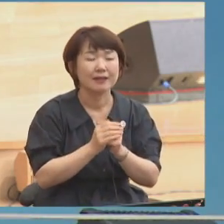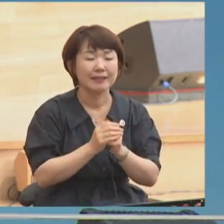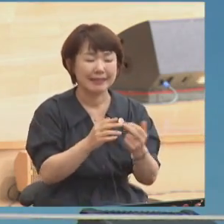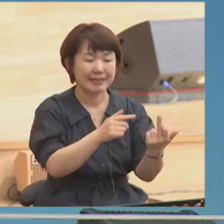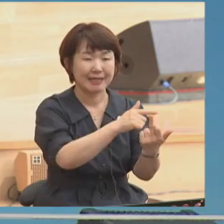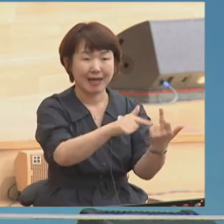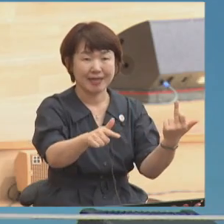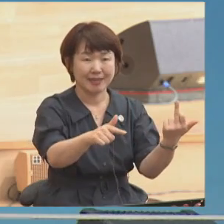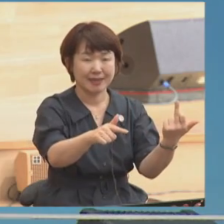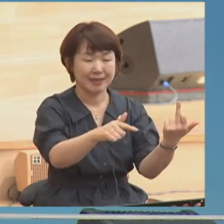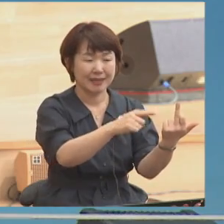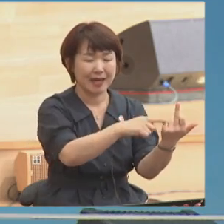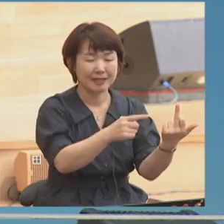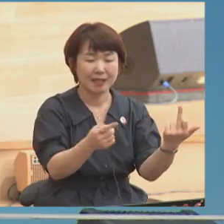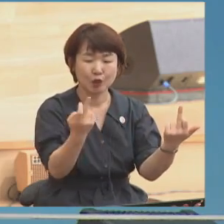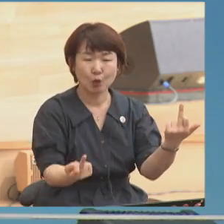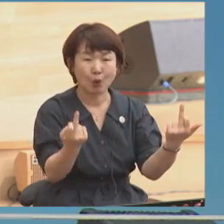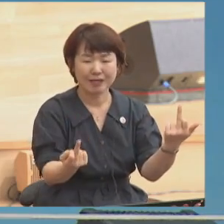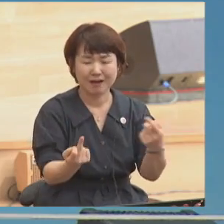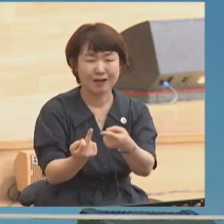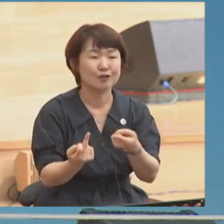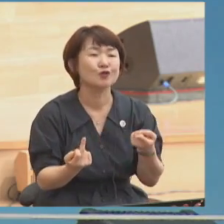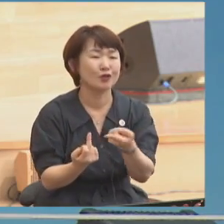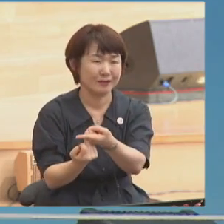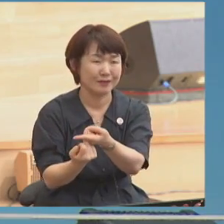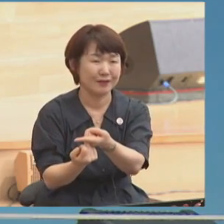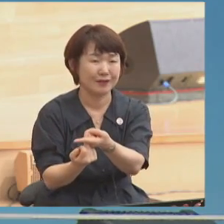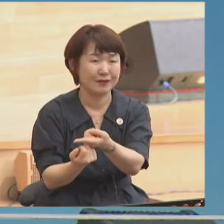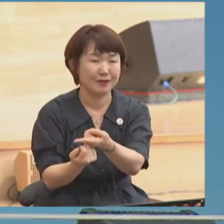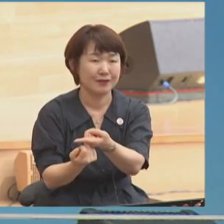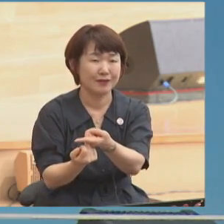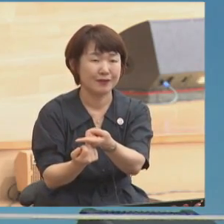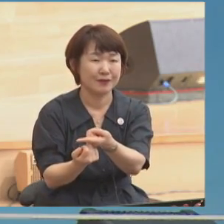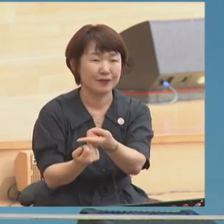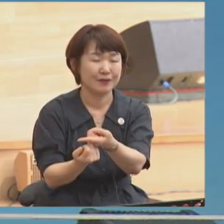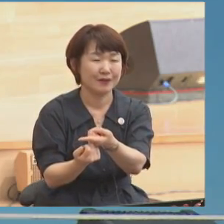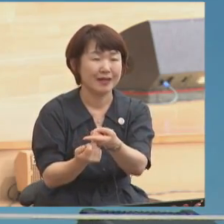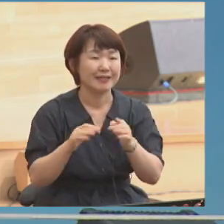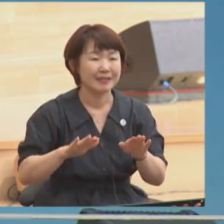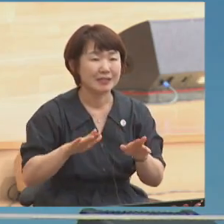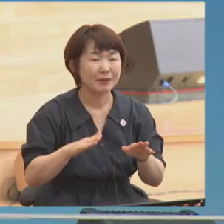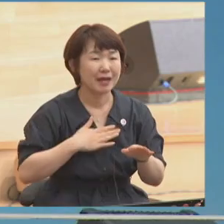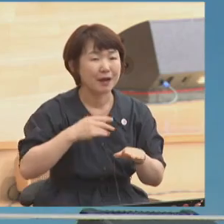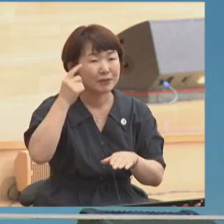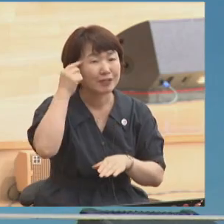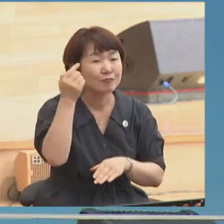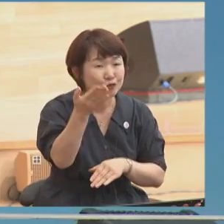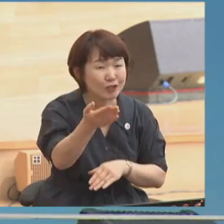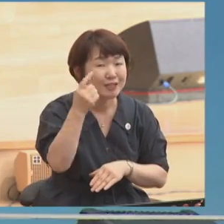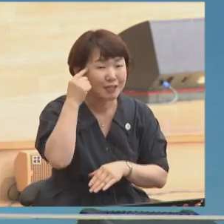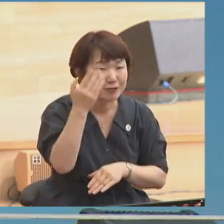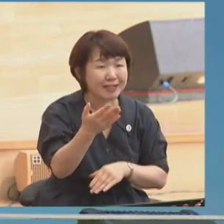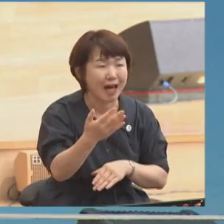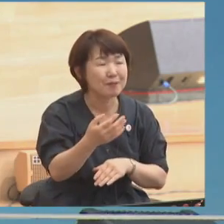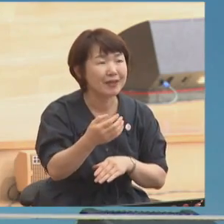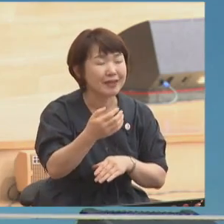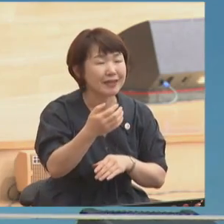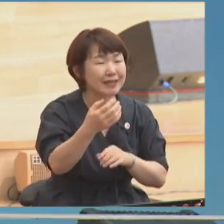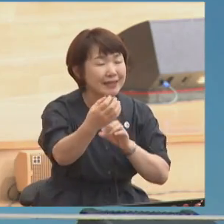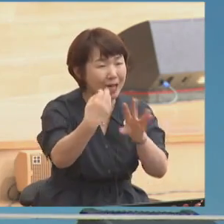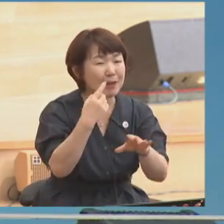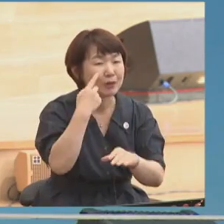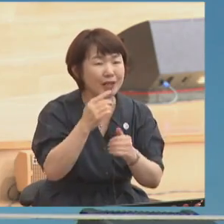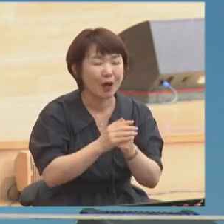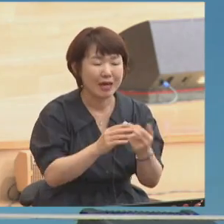가인이 아벨을 죽였습니다. 근데 여러분, 제 질문에 여러분이 상상하면 대답해 보세요. 가인이